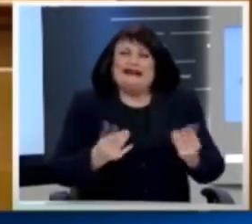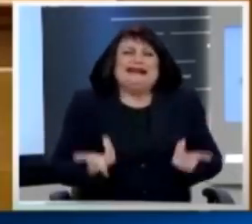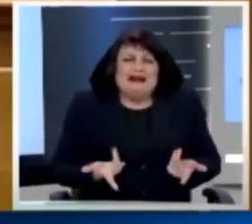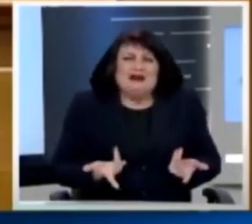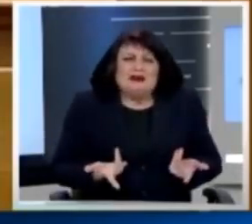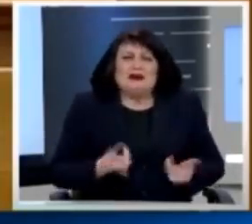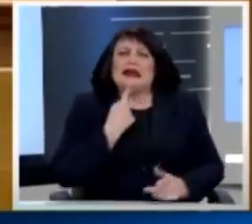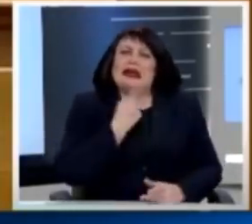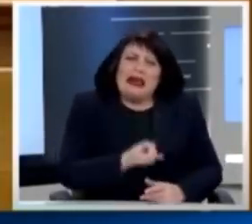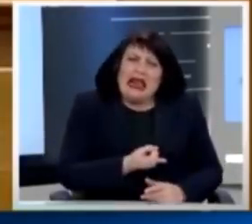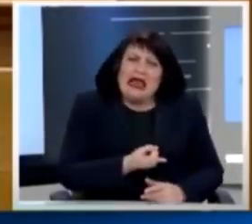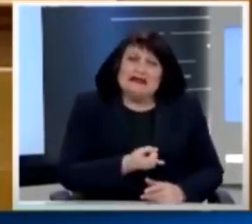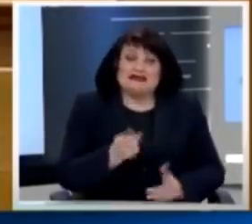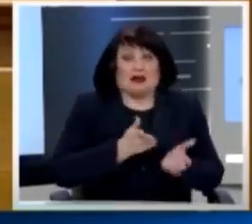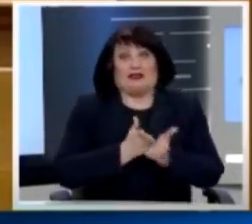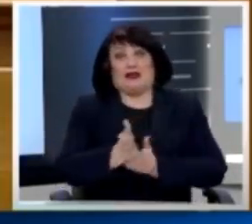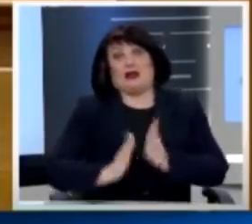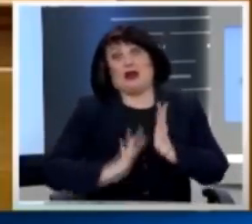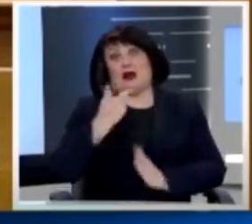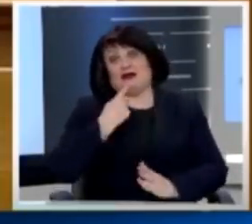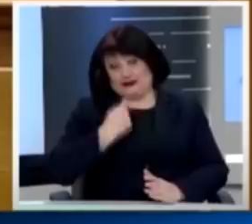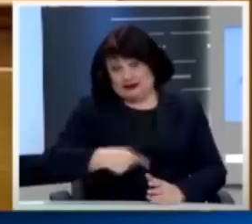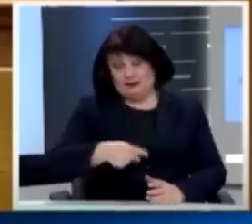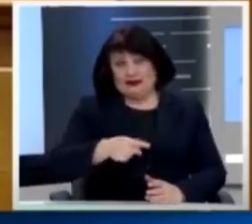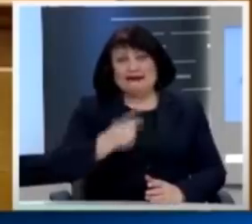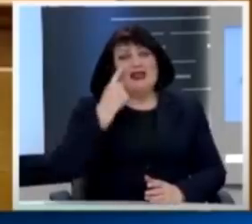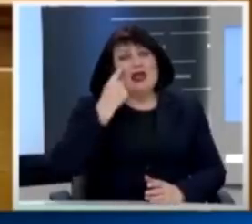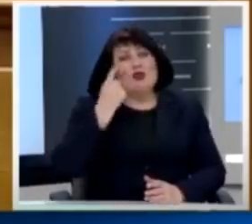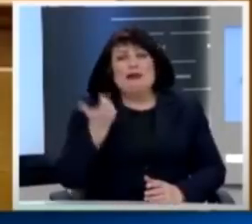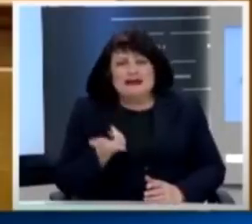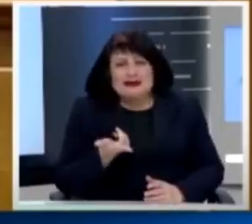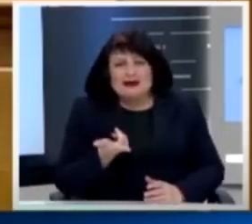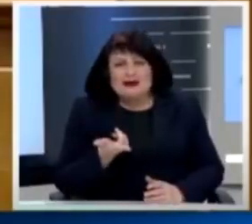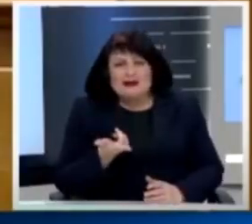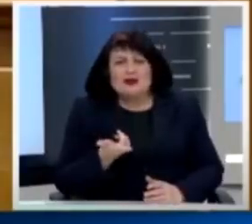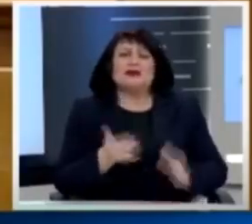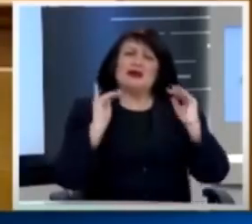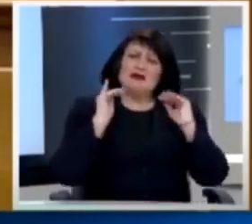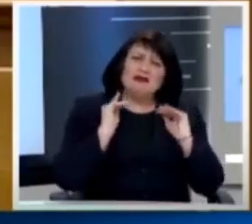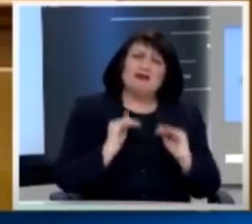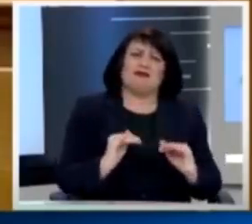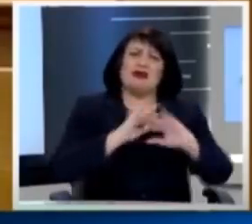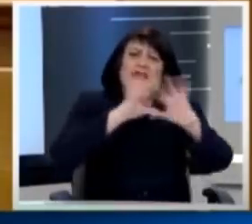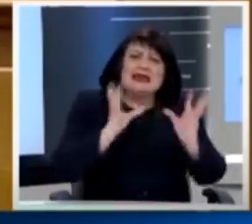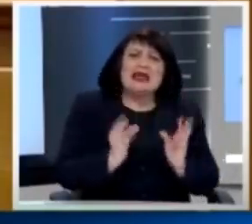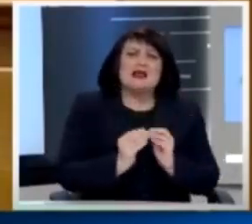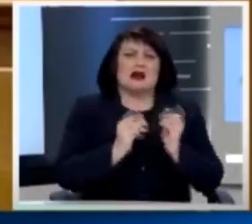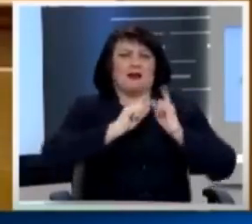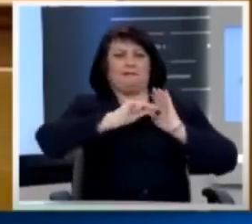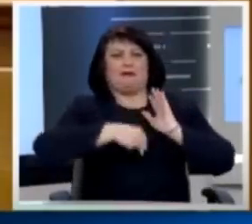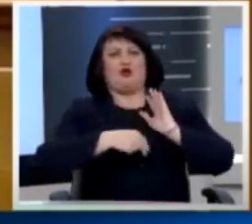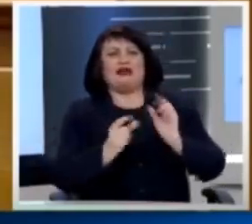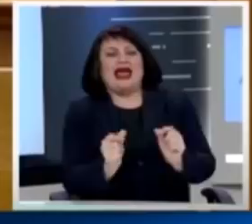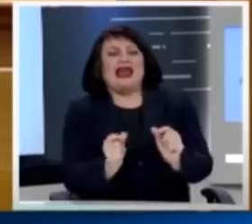της υποτιθέμενης δίκαιης ανάπτυξης που έρχεται, θα δούμε πως παραμένει το σύνολο των